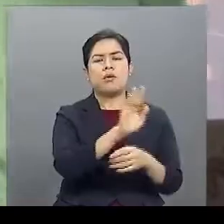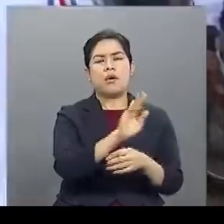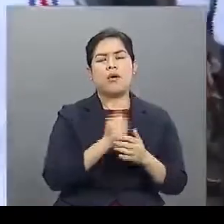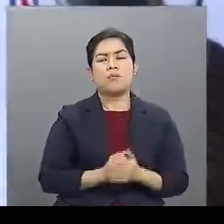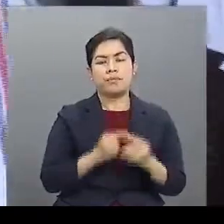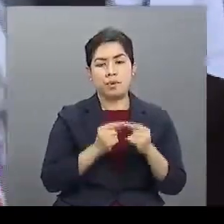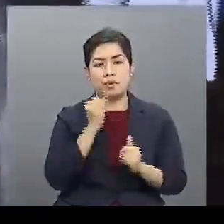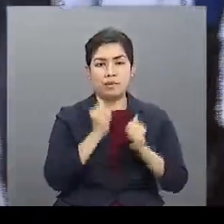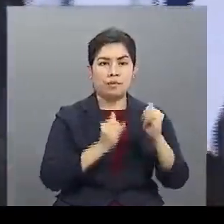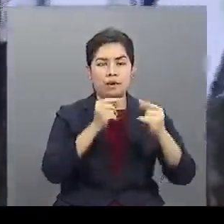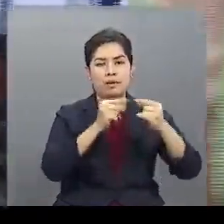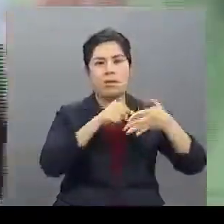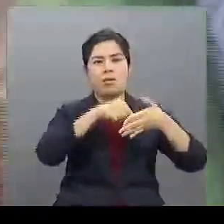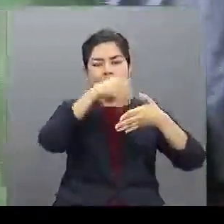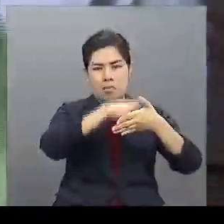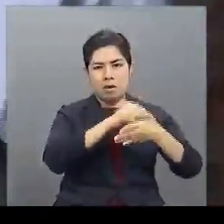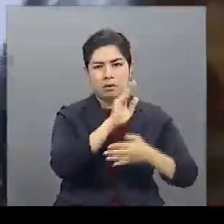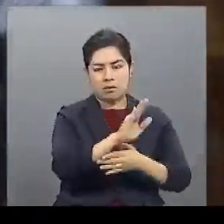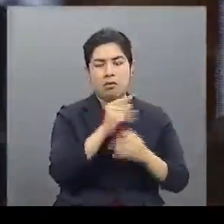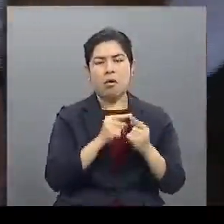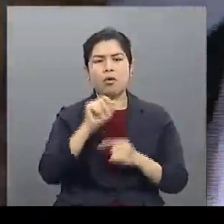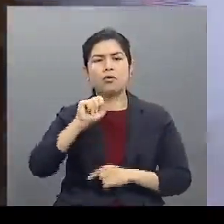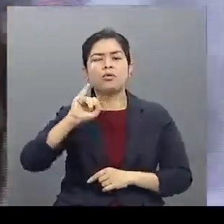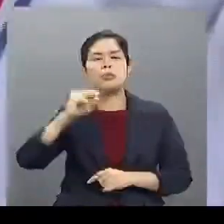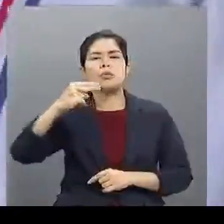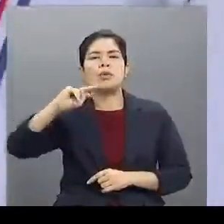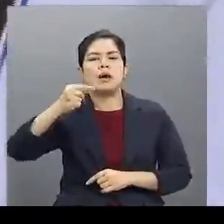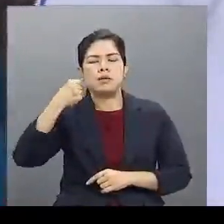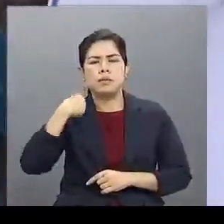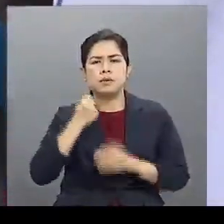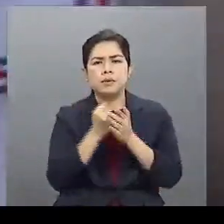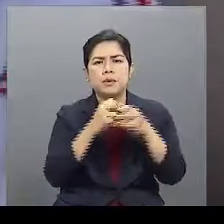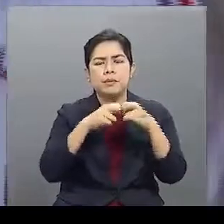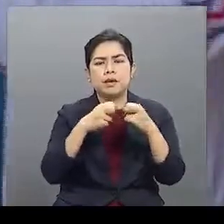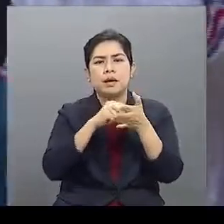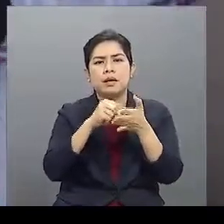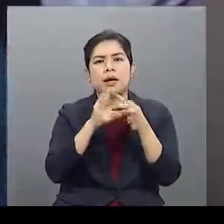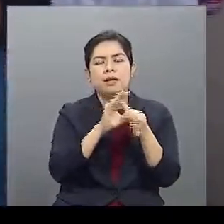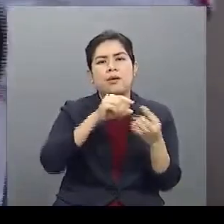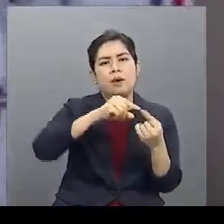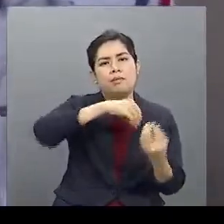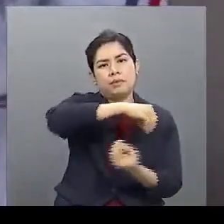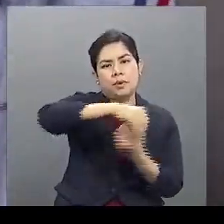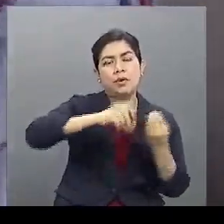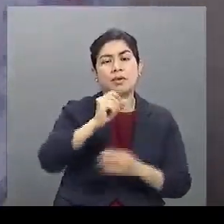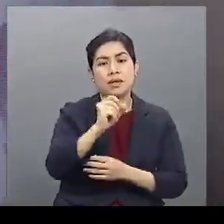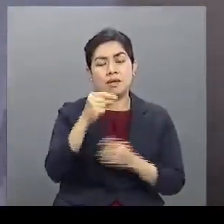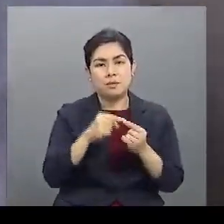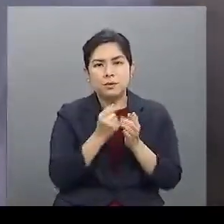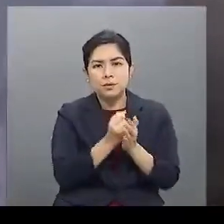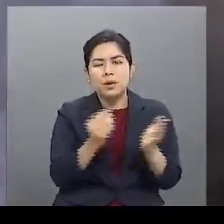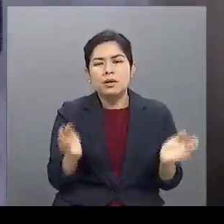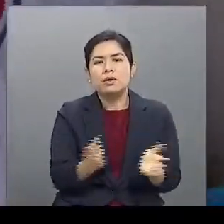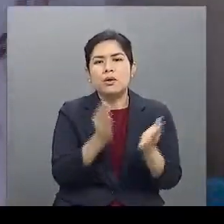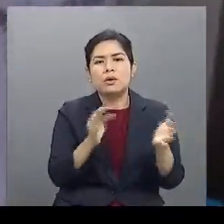ค้ากลางเมืองสุไหงโกลกโดยเน้นประเด็นการแก้ปัญหาด้านเศรษฐกิจเช่นกันโดยเฉพาะการส่งเสริมการท่องเที่ยวเชิงวัฒนธรรมที่ยั่